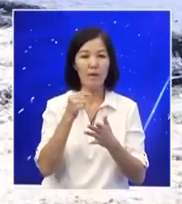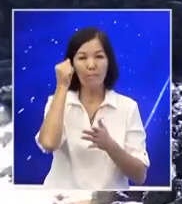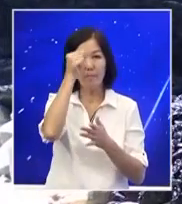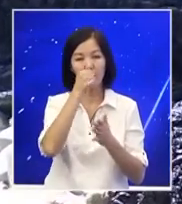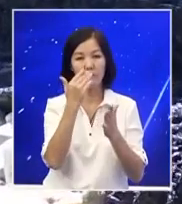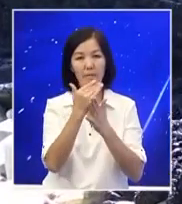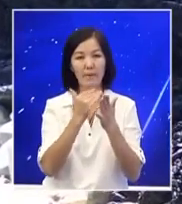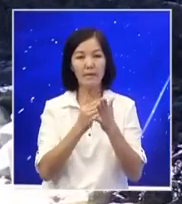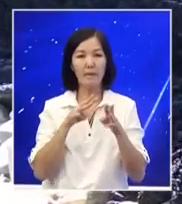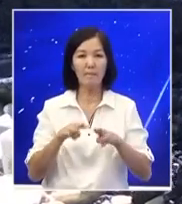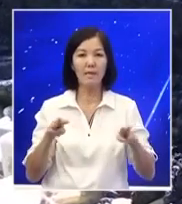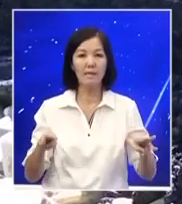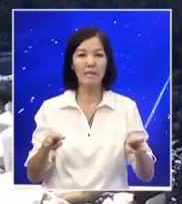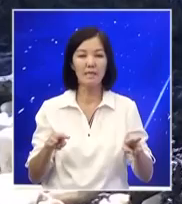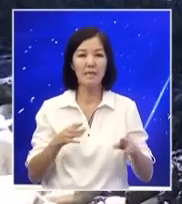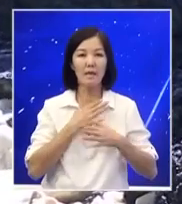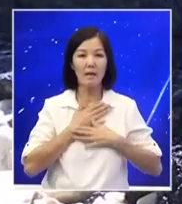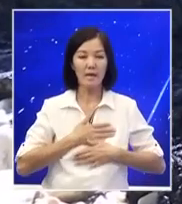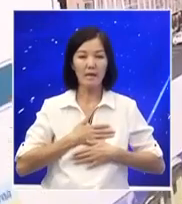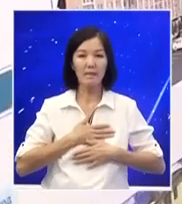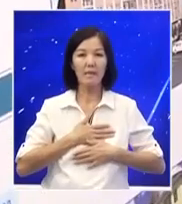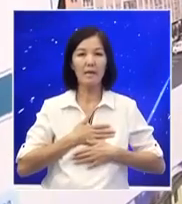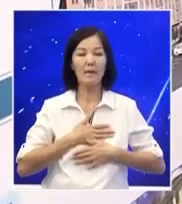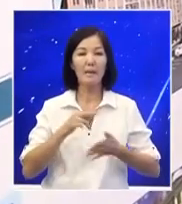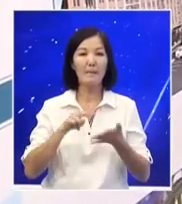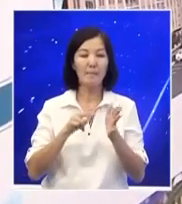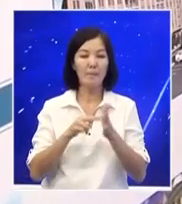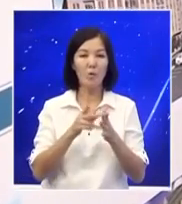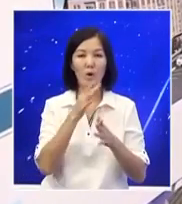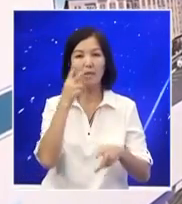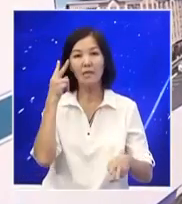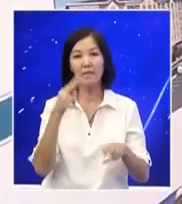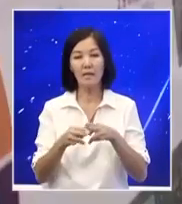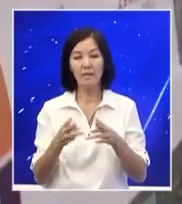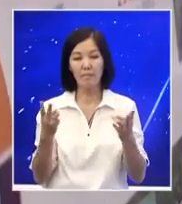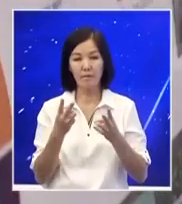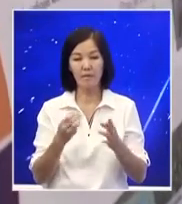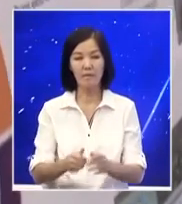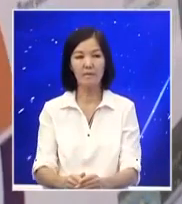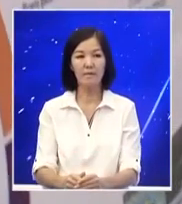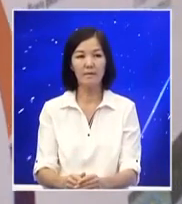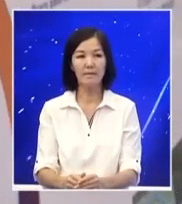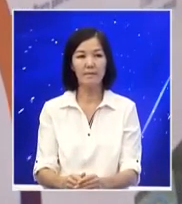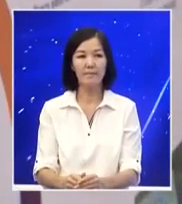бағдарлама премьер-министр барысына ризалығын аңдатты. Межелер мерзімінде бітуін талап етті.